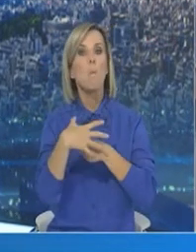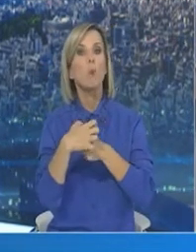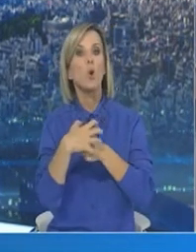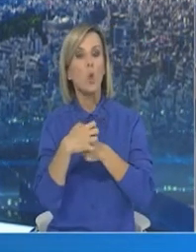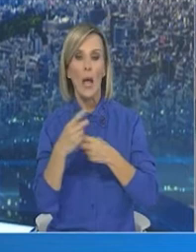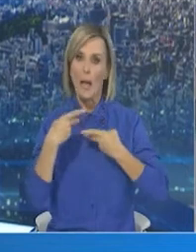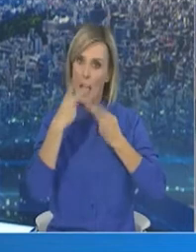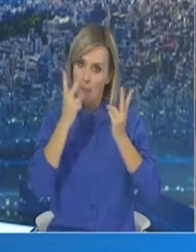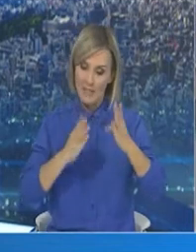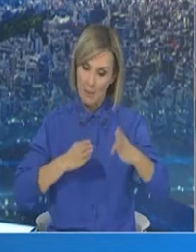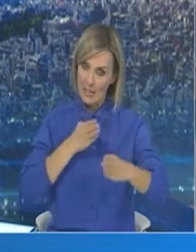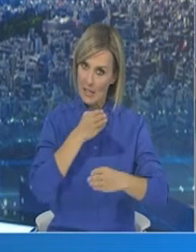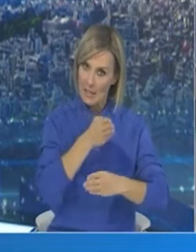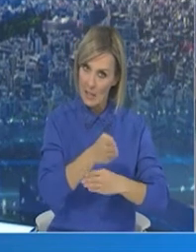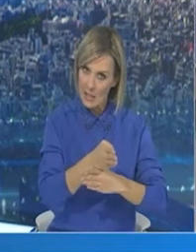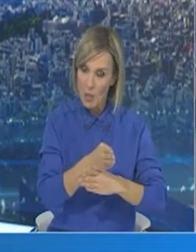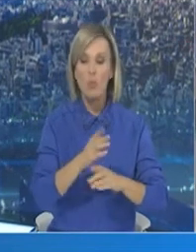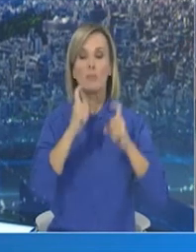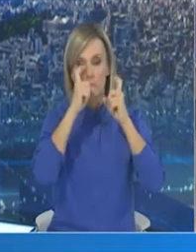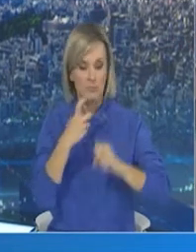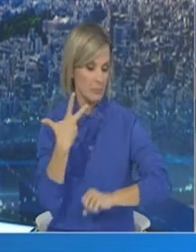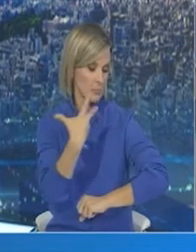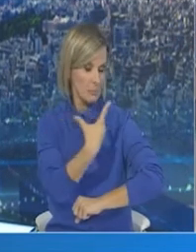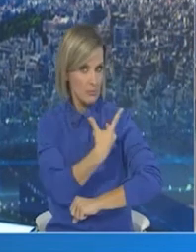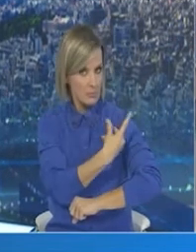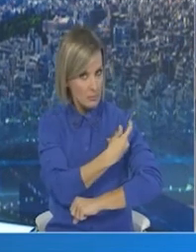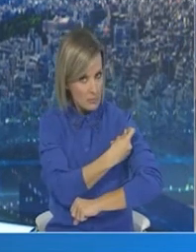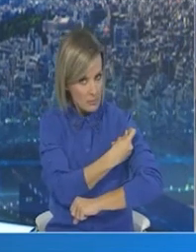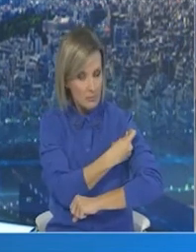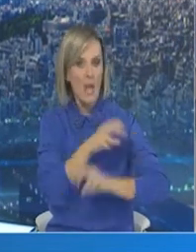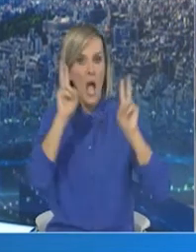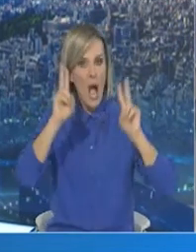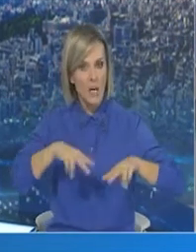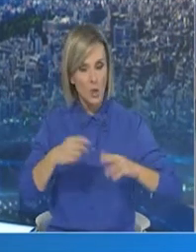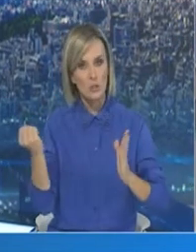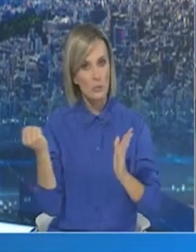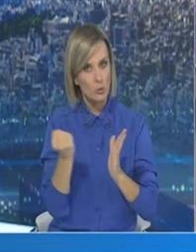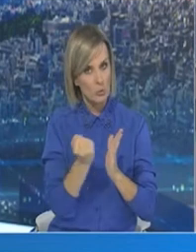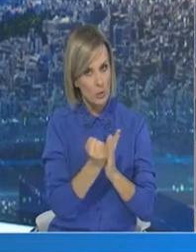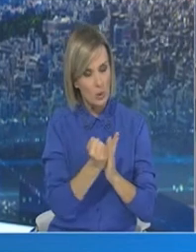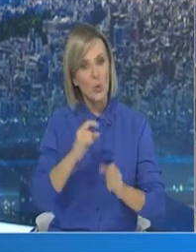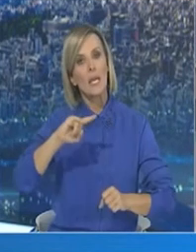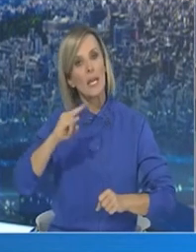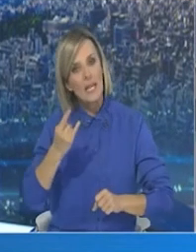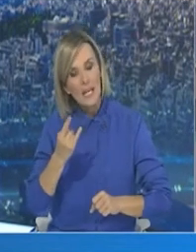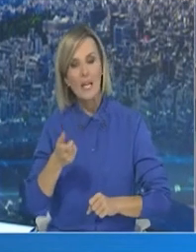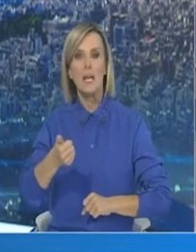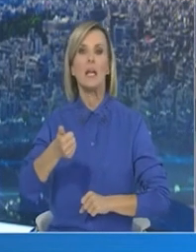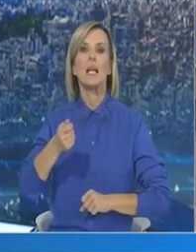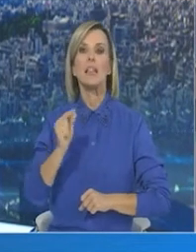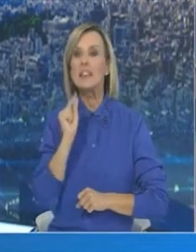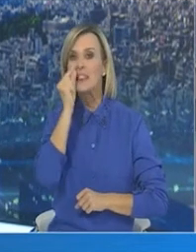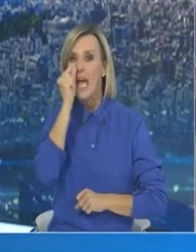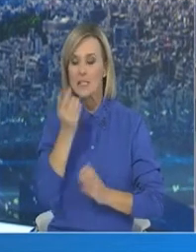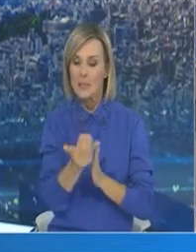άτομα που είναι συσσωρευτικά εμβολιασμένοι με τα αναγνωρισμένα από τη χώρα μας εμβόλια και έχουν πραγματοποιήσει τεστ PCR